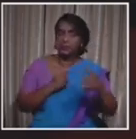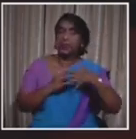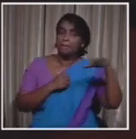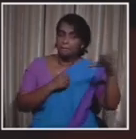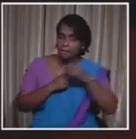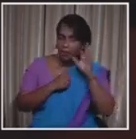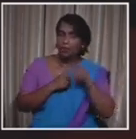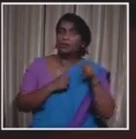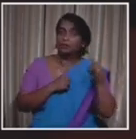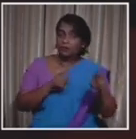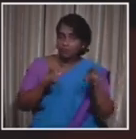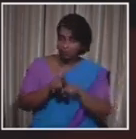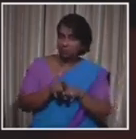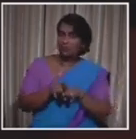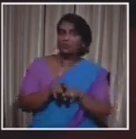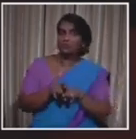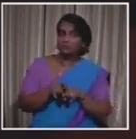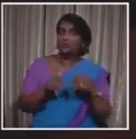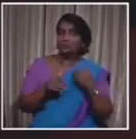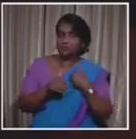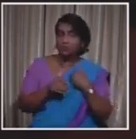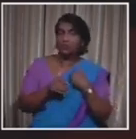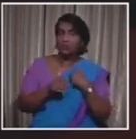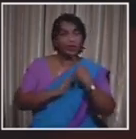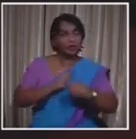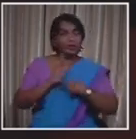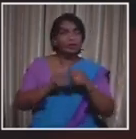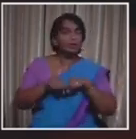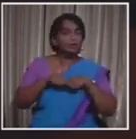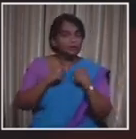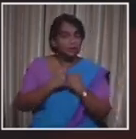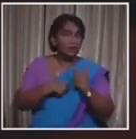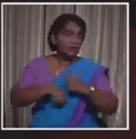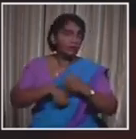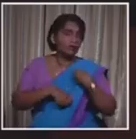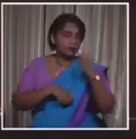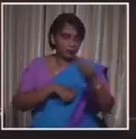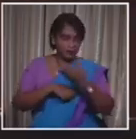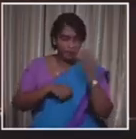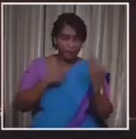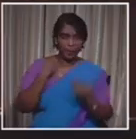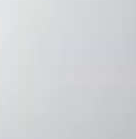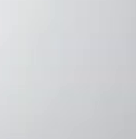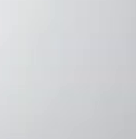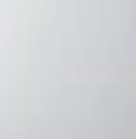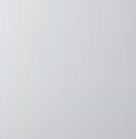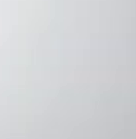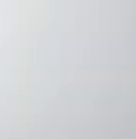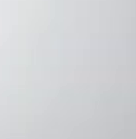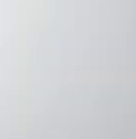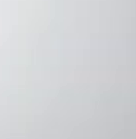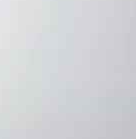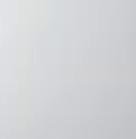වෙන්න ඕන. එහෙම වුණොත් තමයි අපිට අර තියෙන දේශීය සමාගම් වලට අවස්ථාව ලබා දෙන්න පුළුවන් වෙන්නේ. හරි, බොහොම ස්තුතියි.